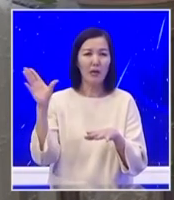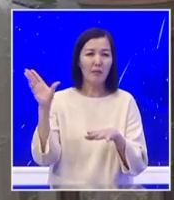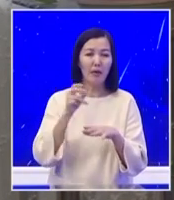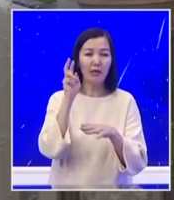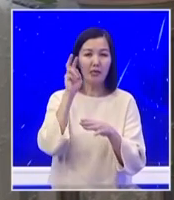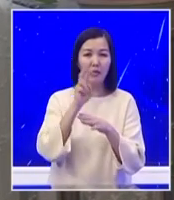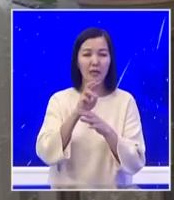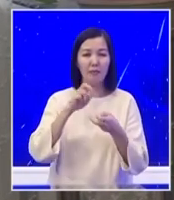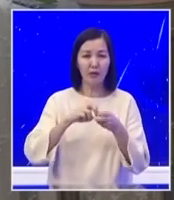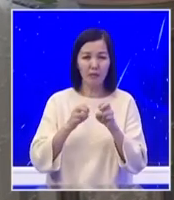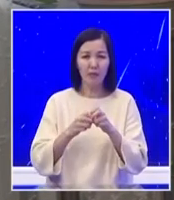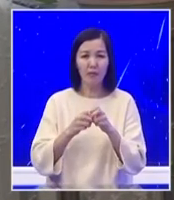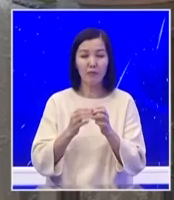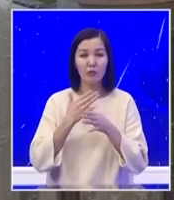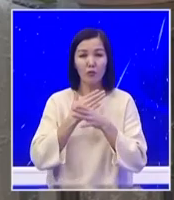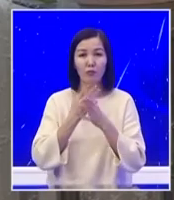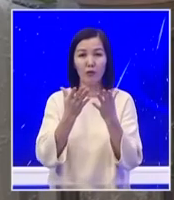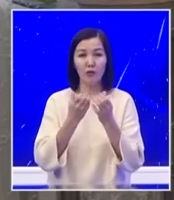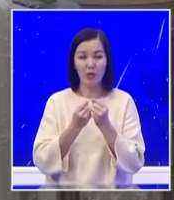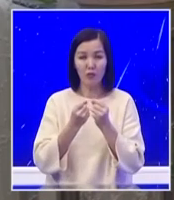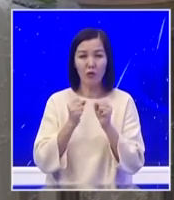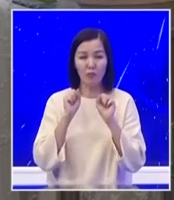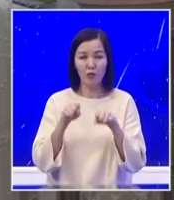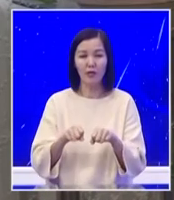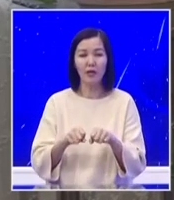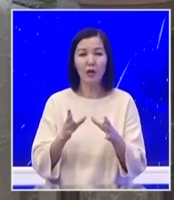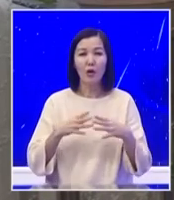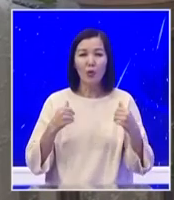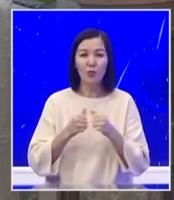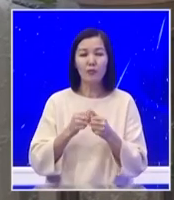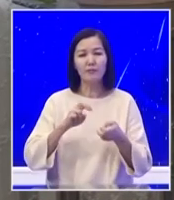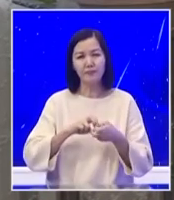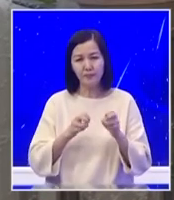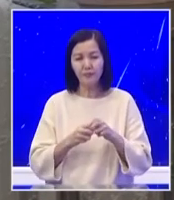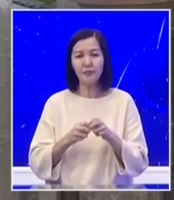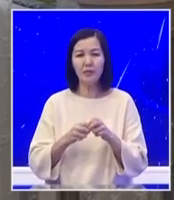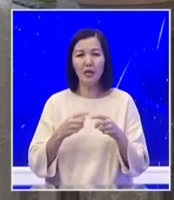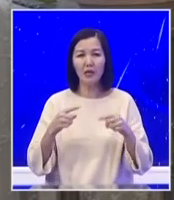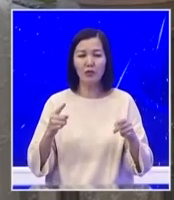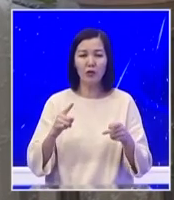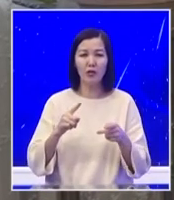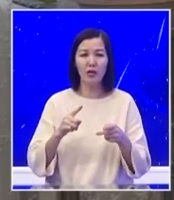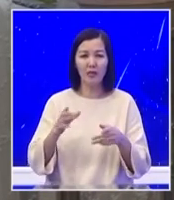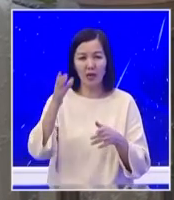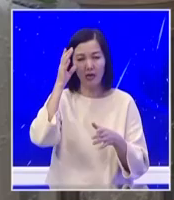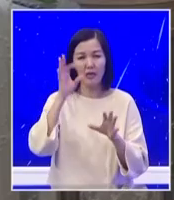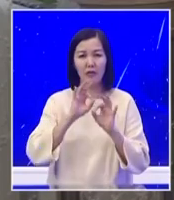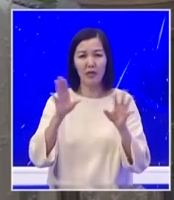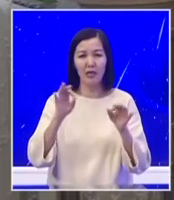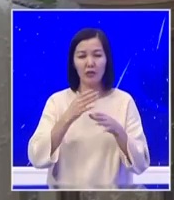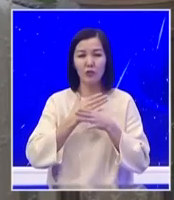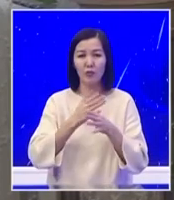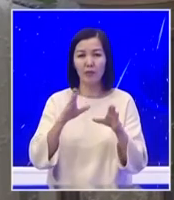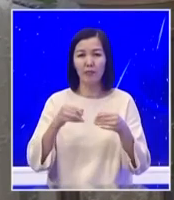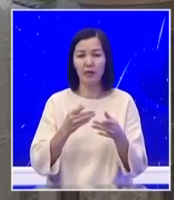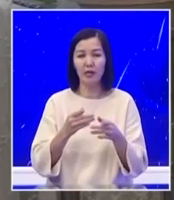келіп, мәселеміз бойынша көмек сұрай алатын едік. Отбасымыздағы келеңсіз жағдай кезінде ол кісі ақыл кеңес берді. Сол кезде